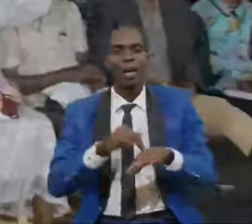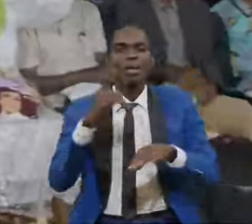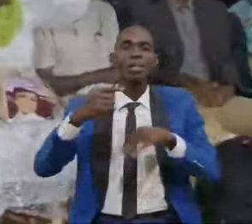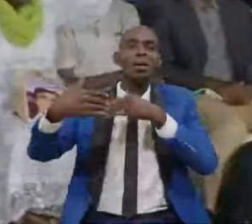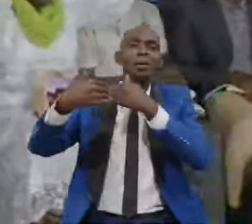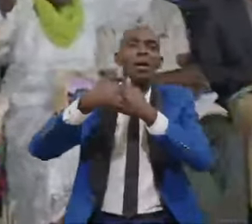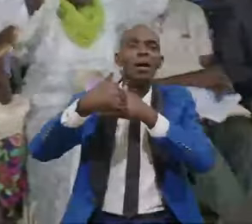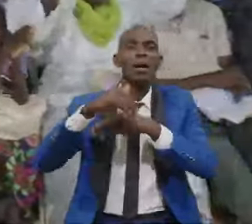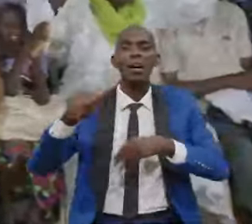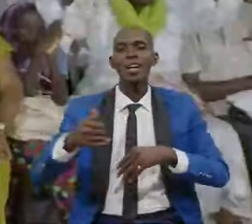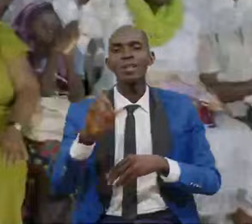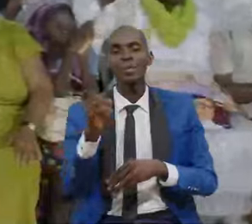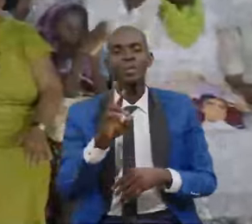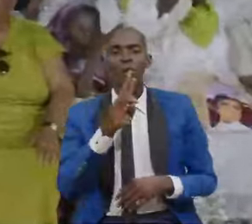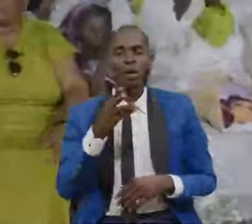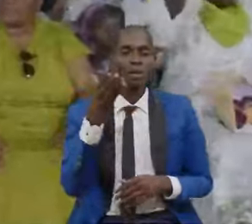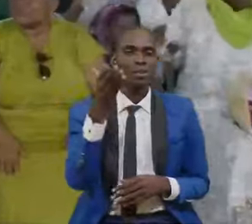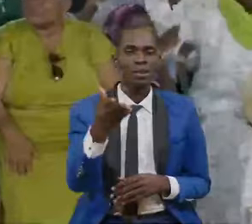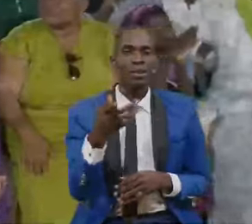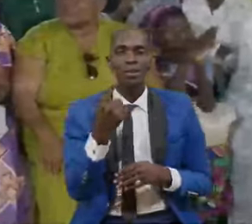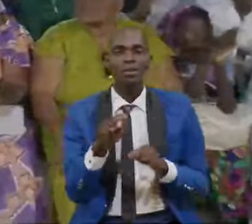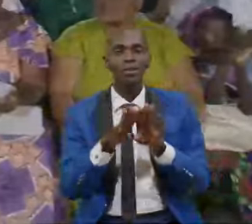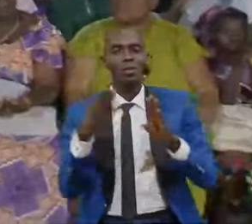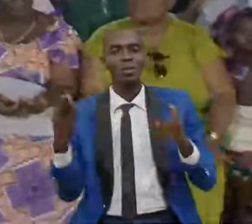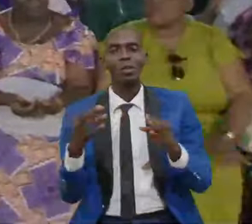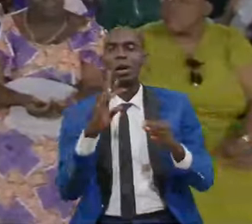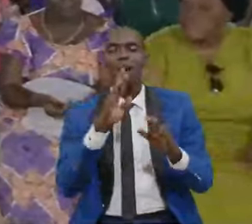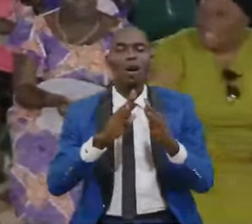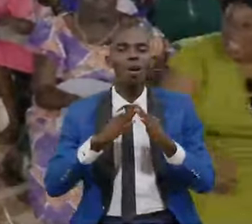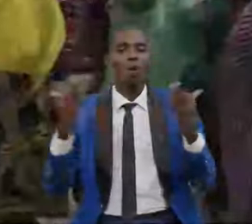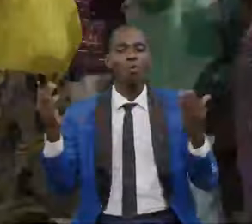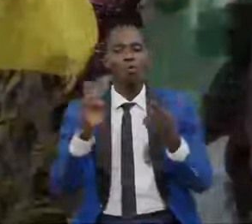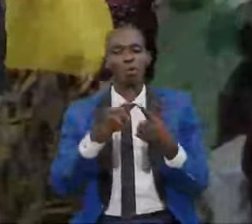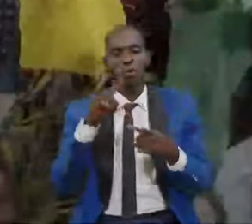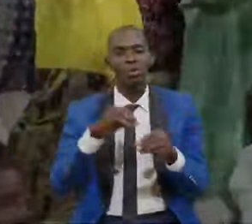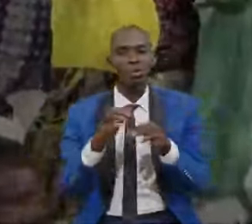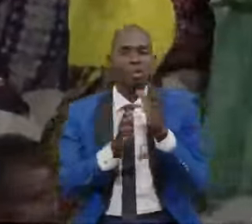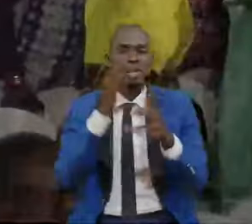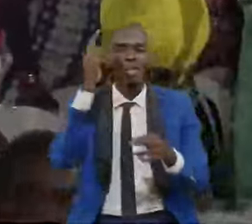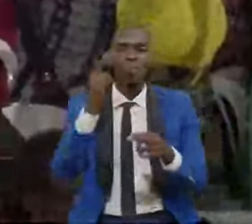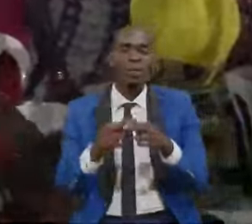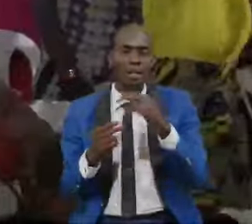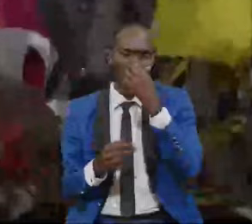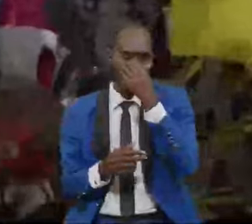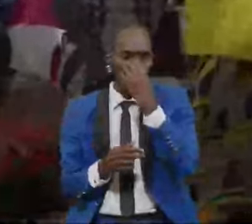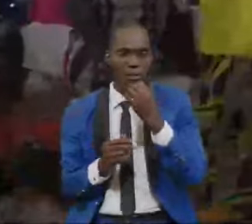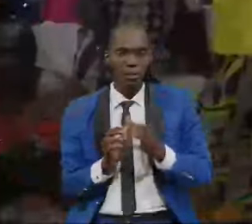derrière, les portes tout seul là-bas. Les portes sont ouvertes au nom de